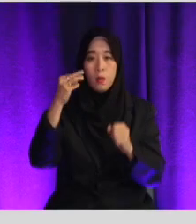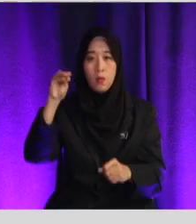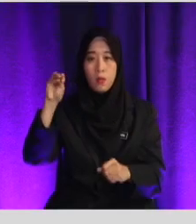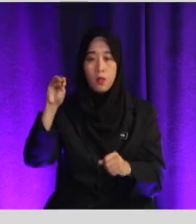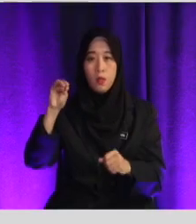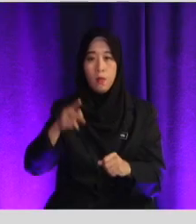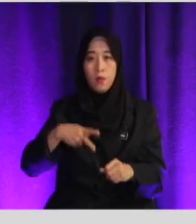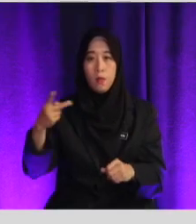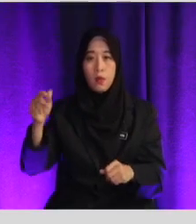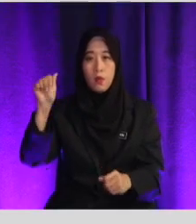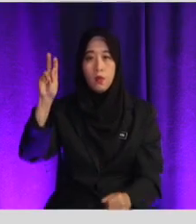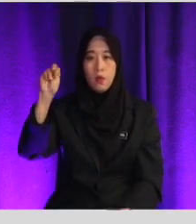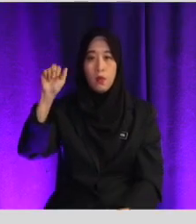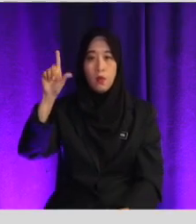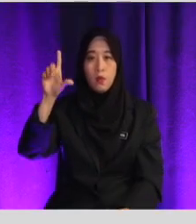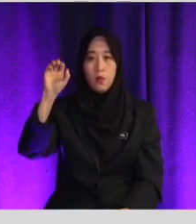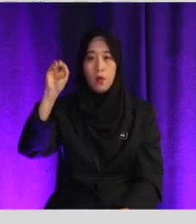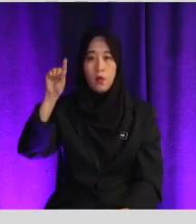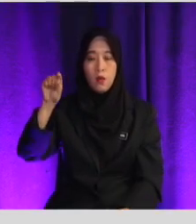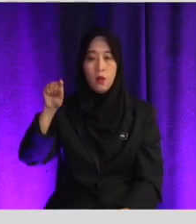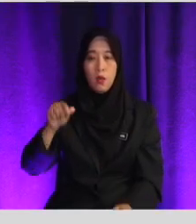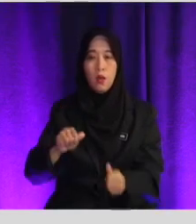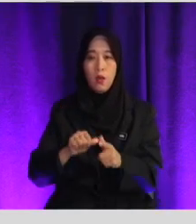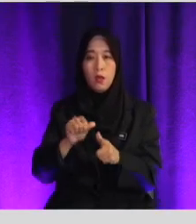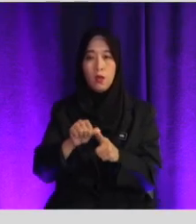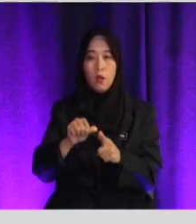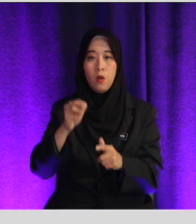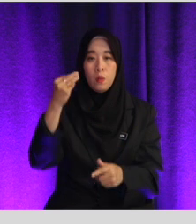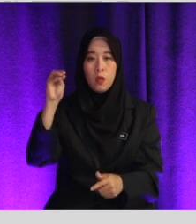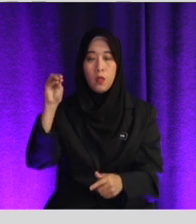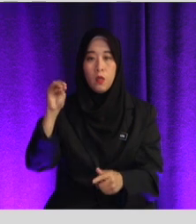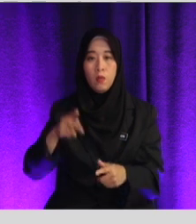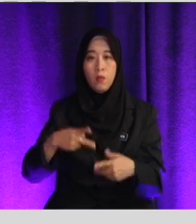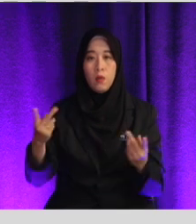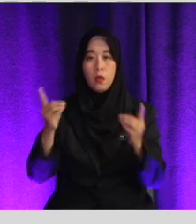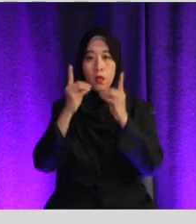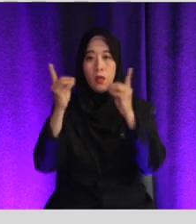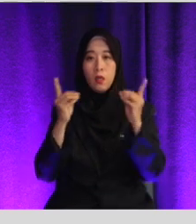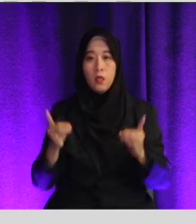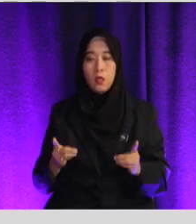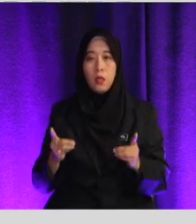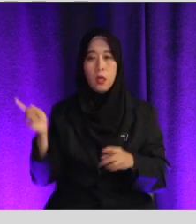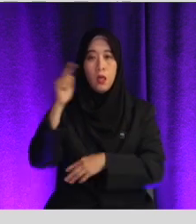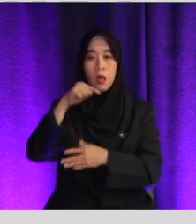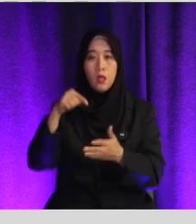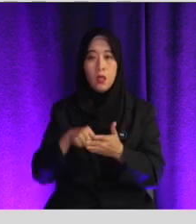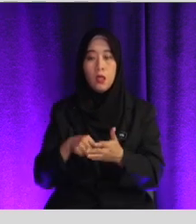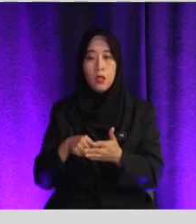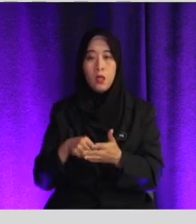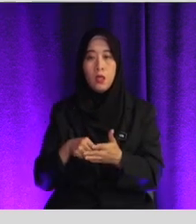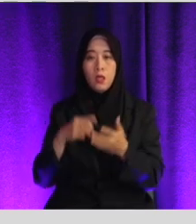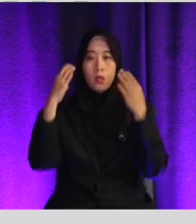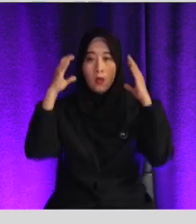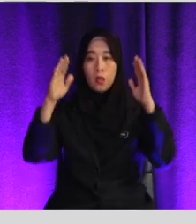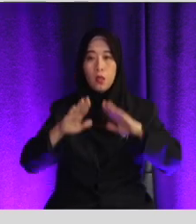analog ataupun meter pelbagai digital. Okey. Tapi Akmal, hari ini saya nak tekankan kepada